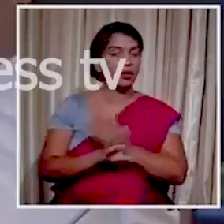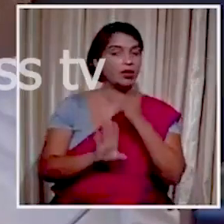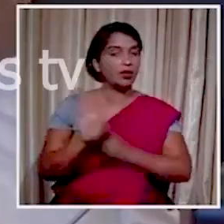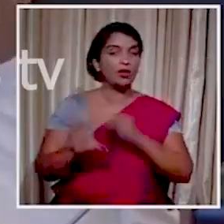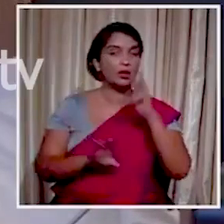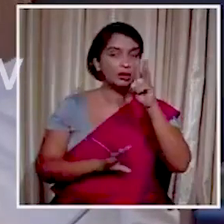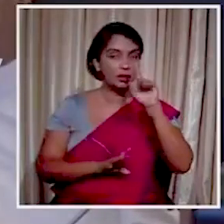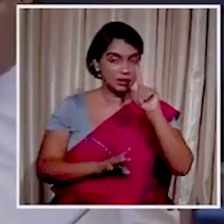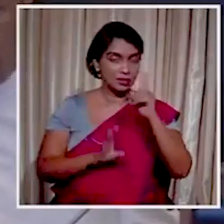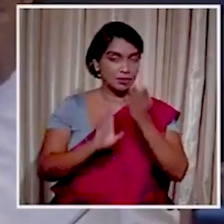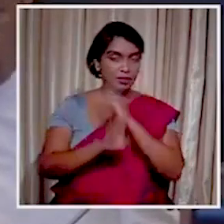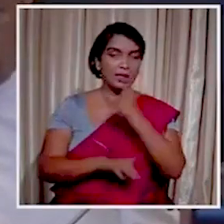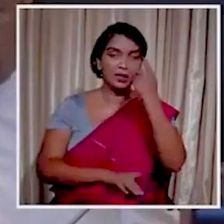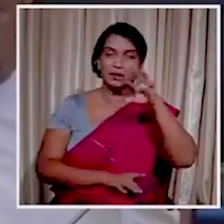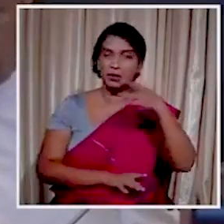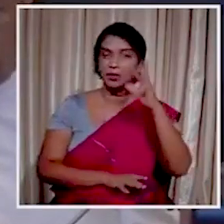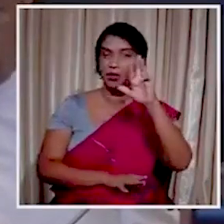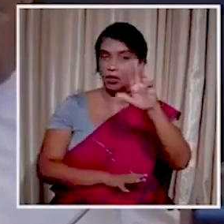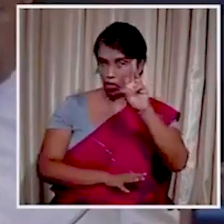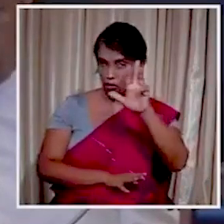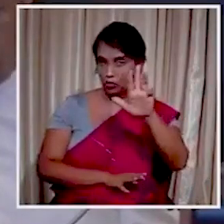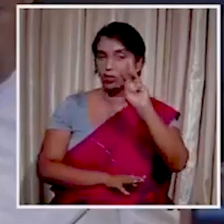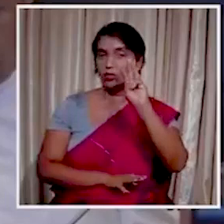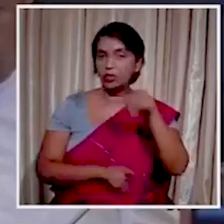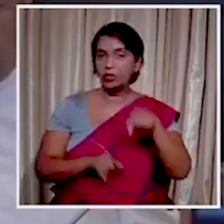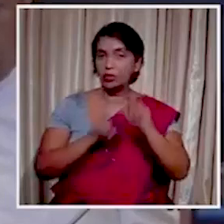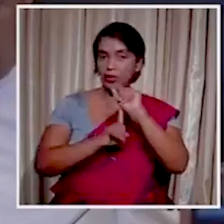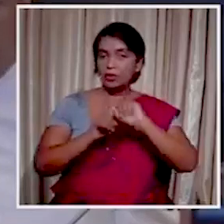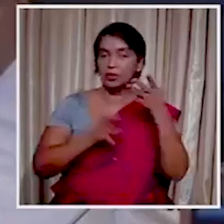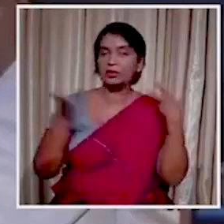31කට ඉස්සෙල්ලා 1993 අපි මෙහෙම රැස් වුණා